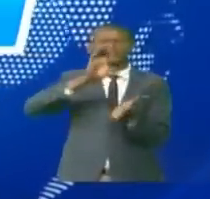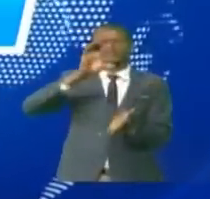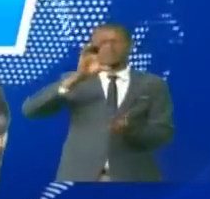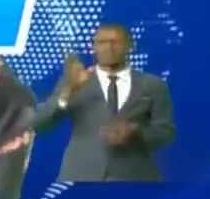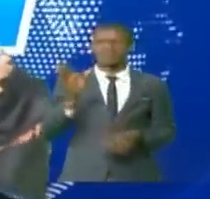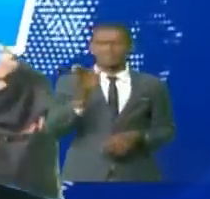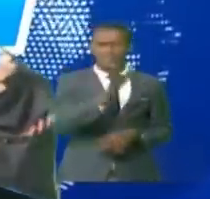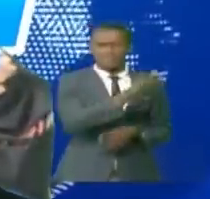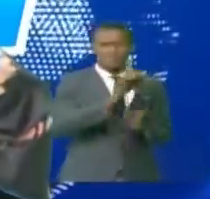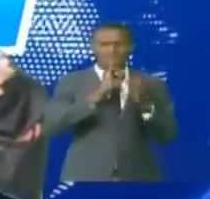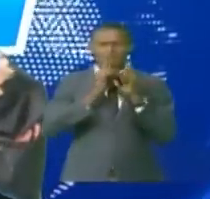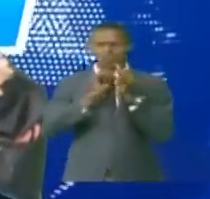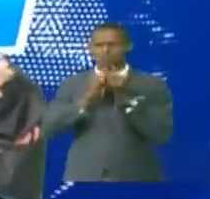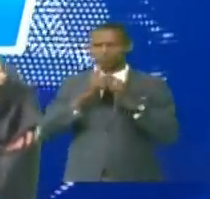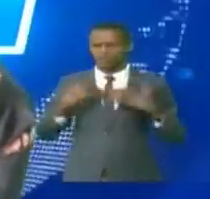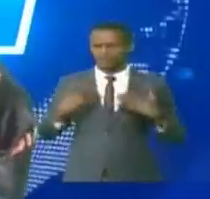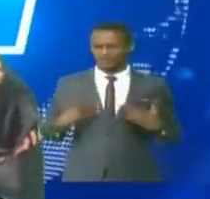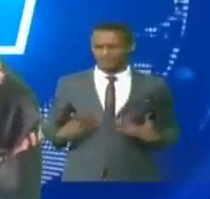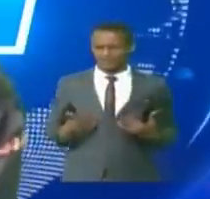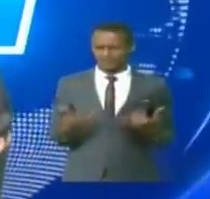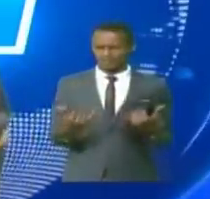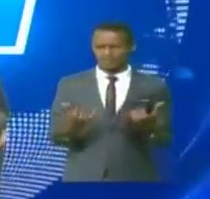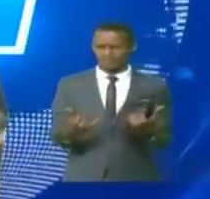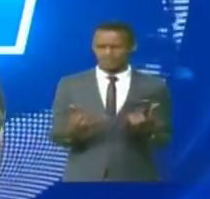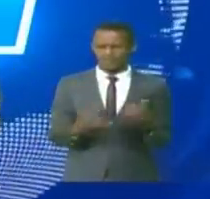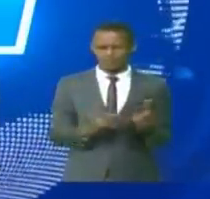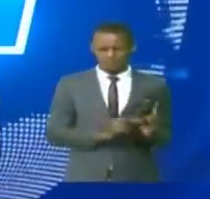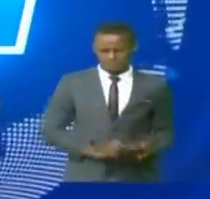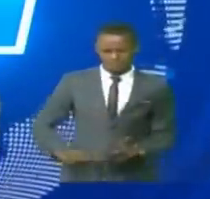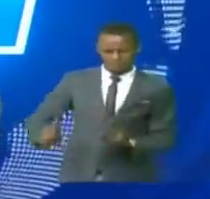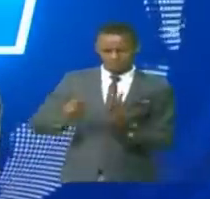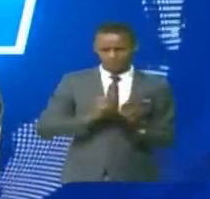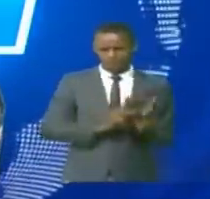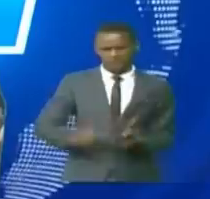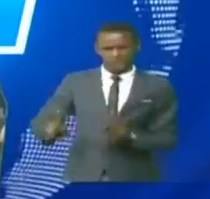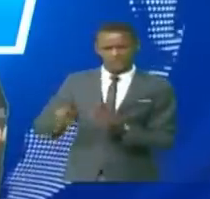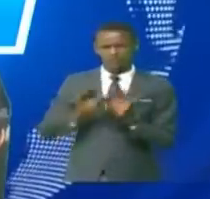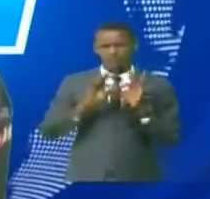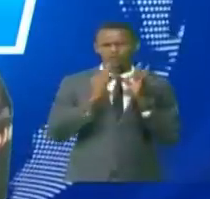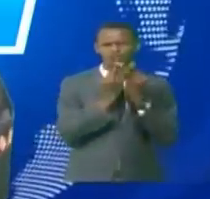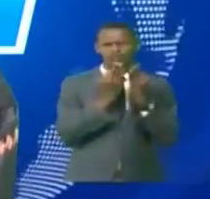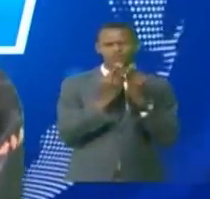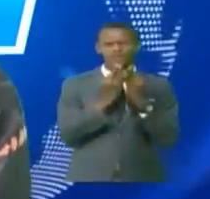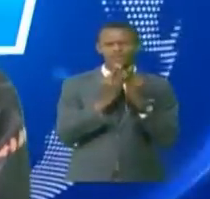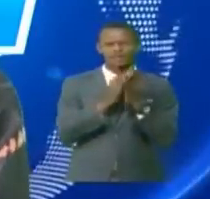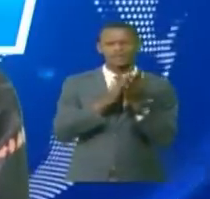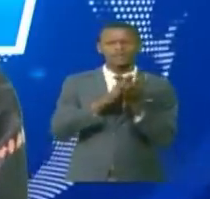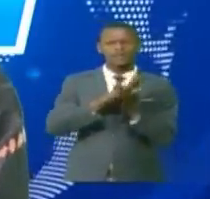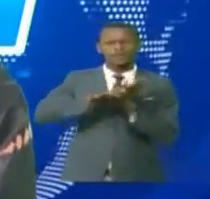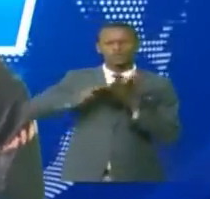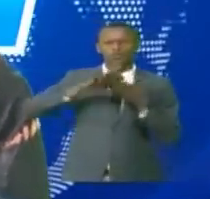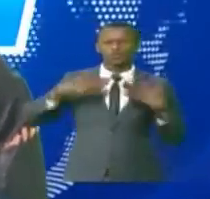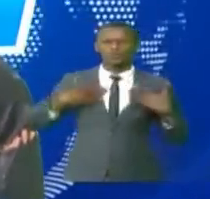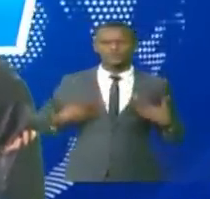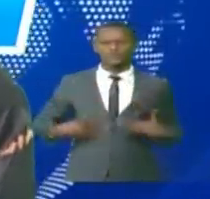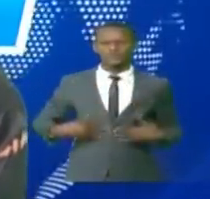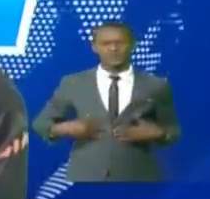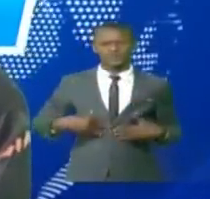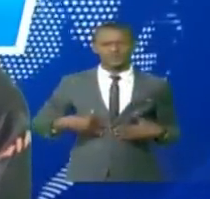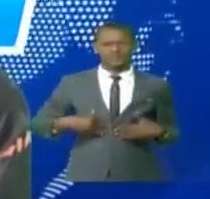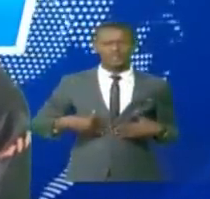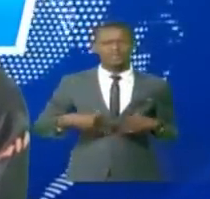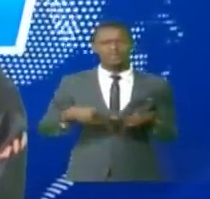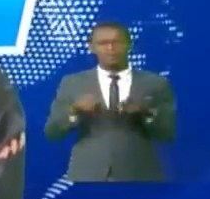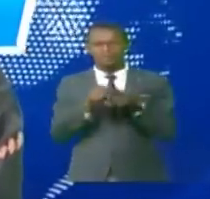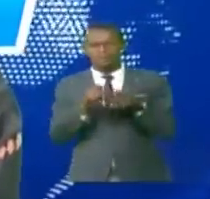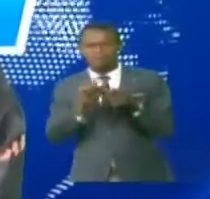présent. La planification familiale, le soin complet d'avortement centré sur la femme et les violences basées sur le genre. Tous ces sujets